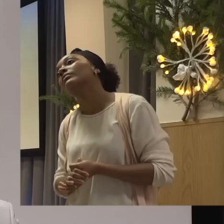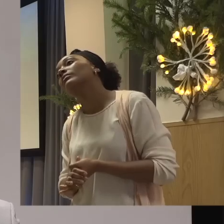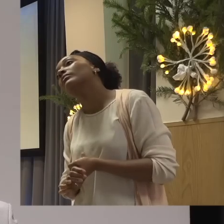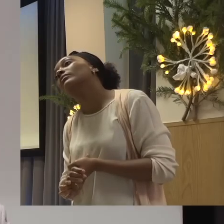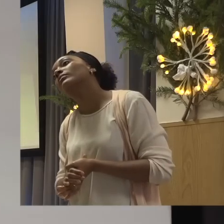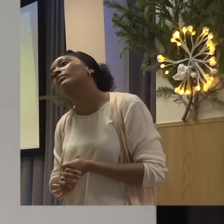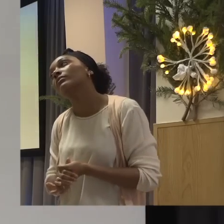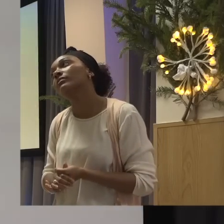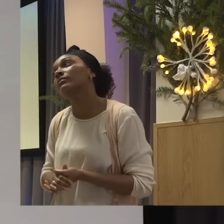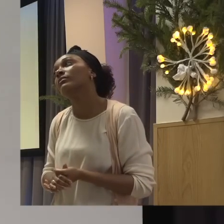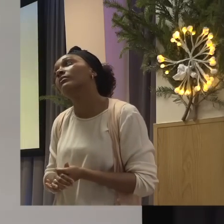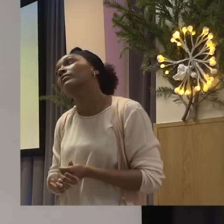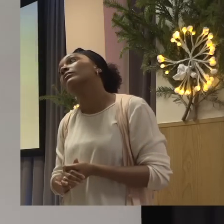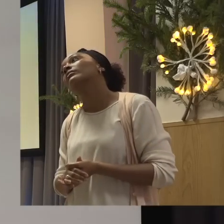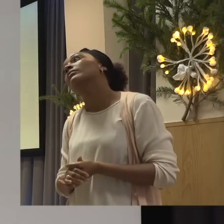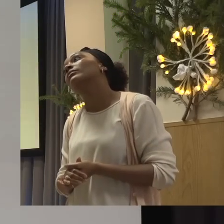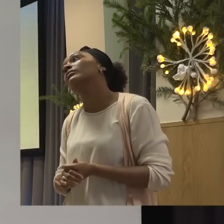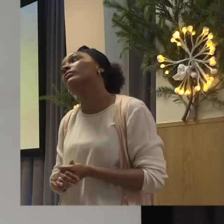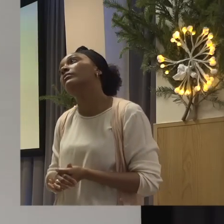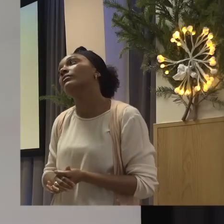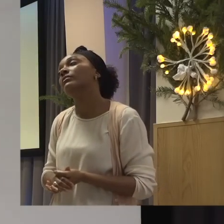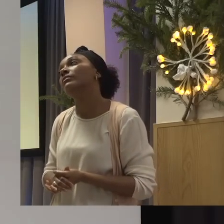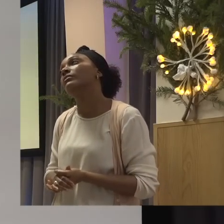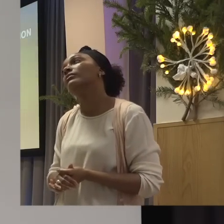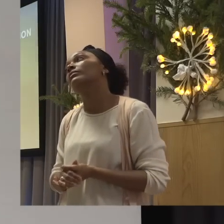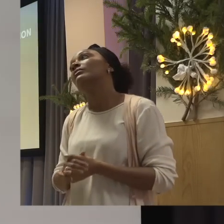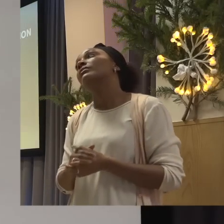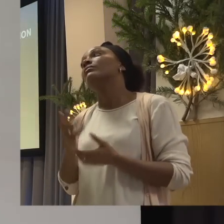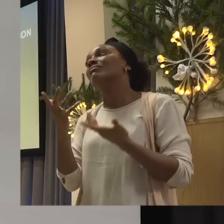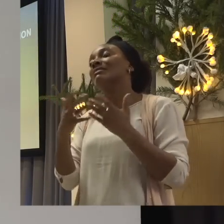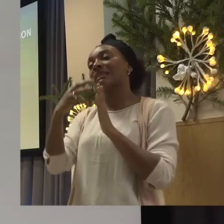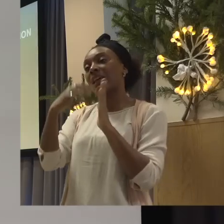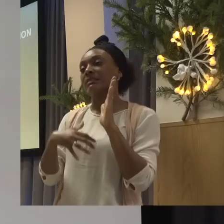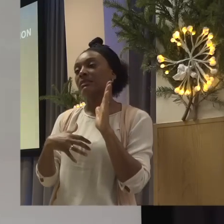va la chercher ailleurs. C'est intéressant. J'ai toujours lu ce texte de